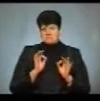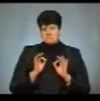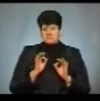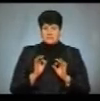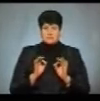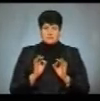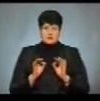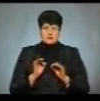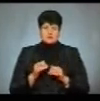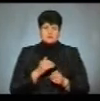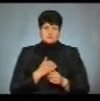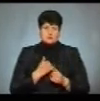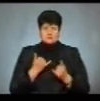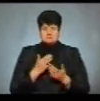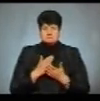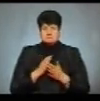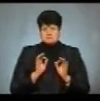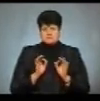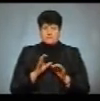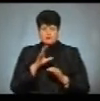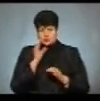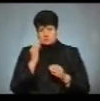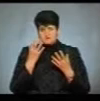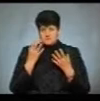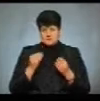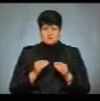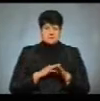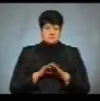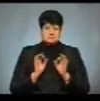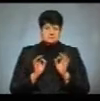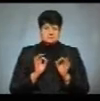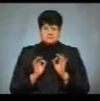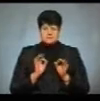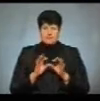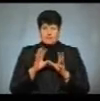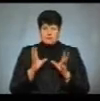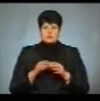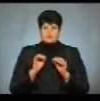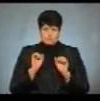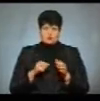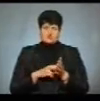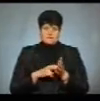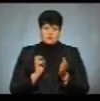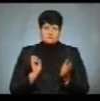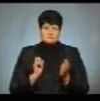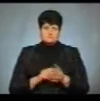Цілком оптимальна температура для перебування. І вночі, і вдень. Цілком нормальна температура. В принципі, можна відключати.